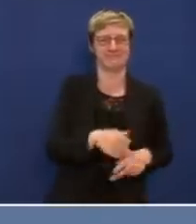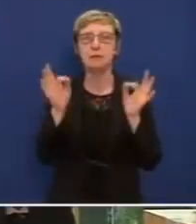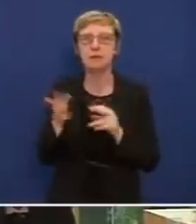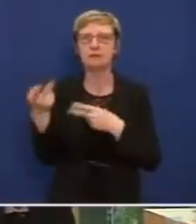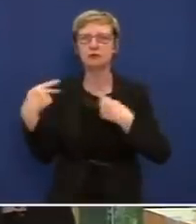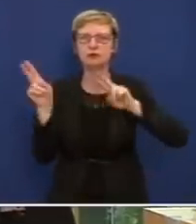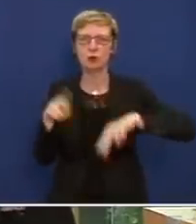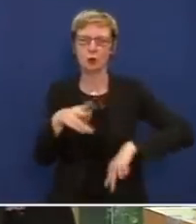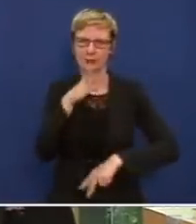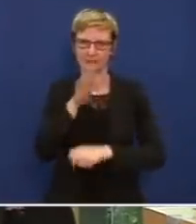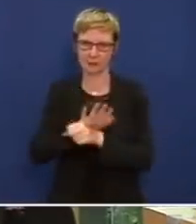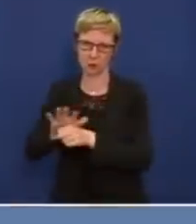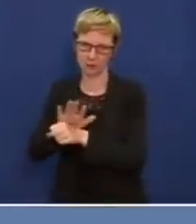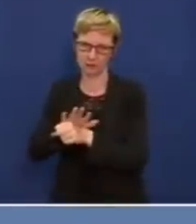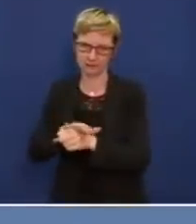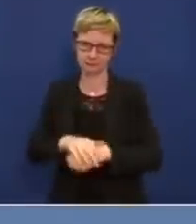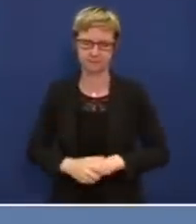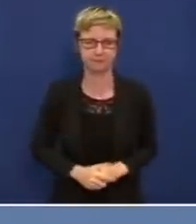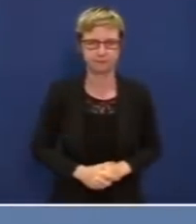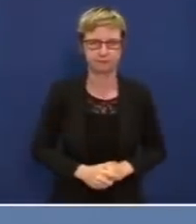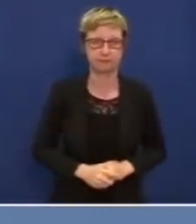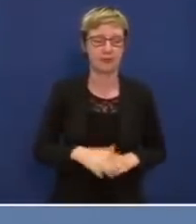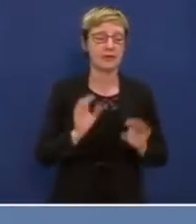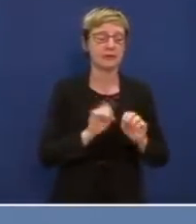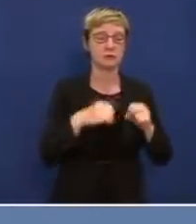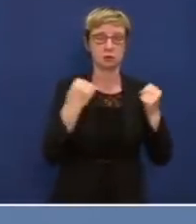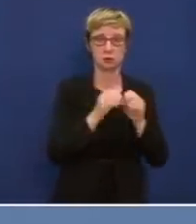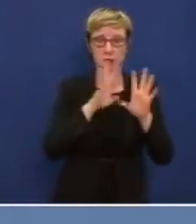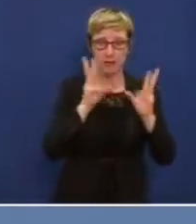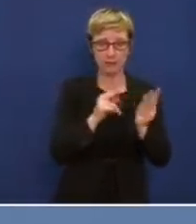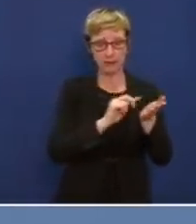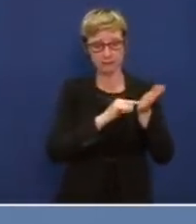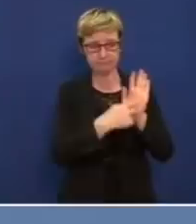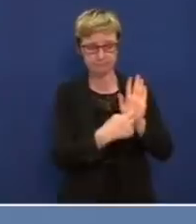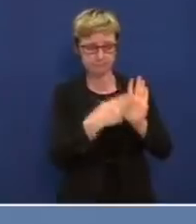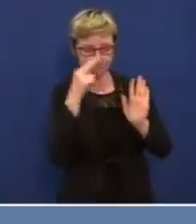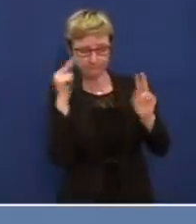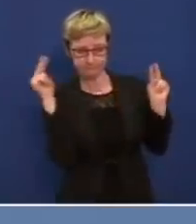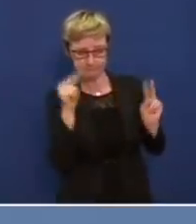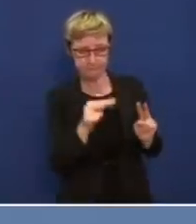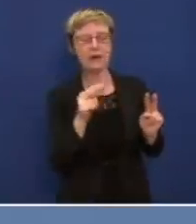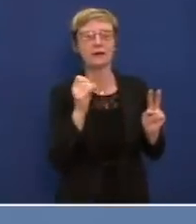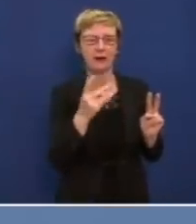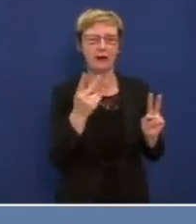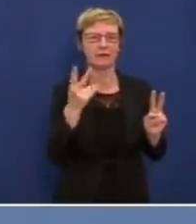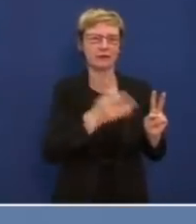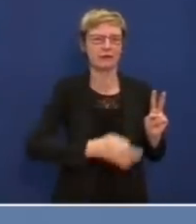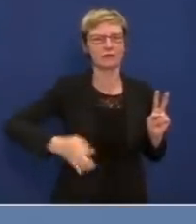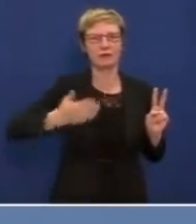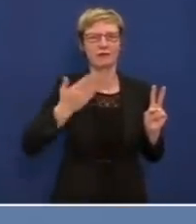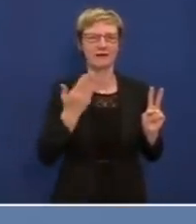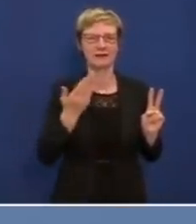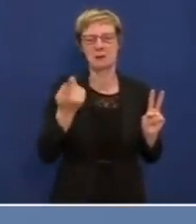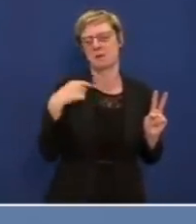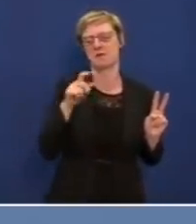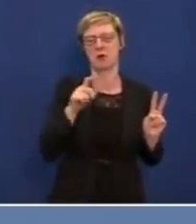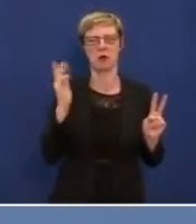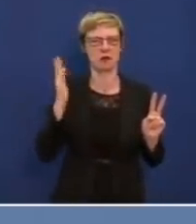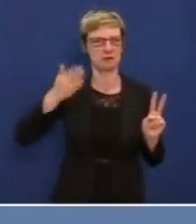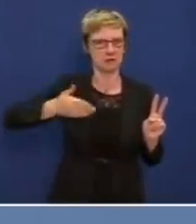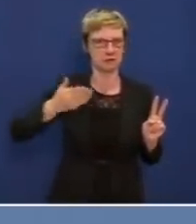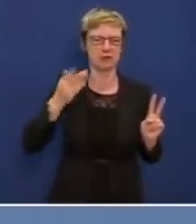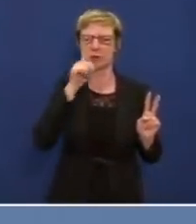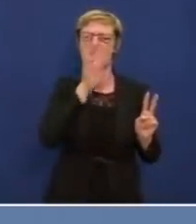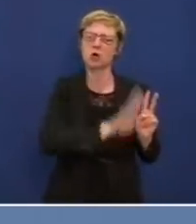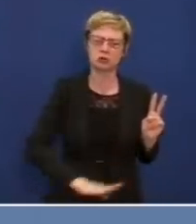wollen. Zur Lage allgemein ist mir einmal mehr wichtig, gerade in dieser Woche, wo wir alle aus einem Wochenende kommen, nicht in ganz